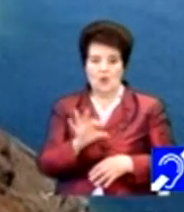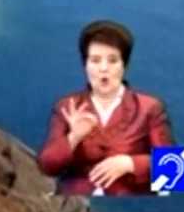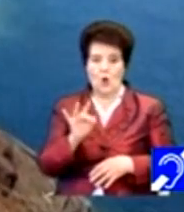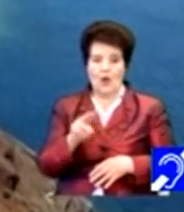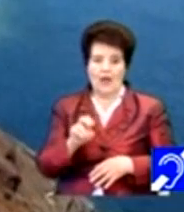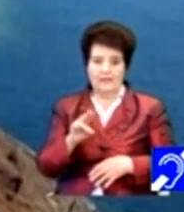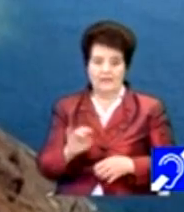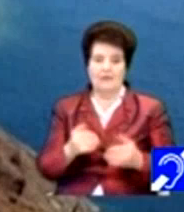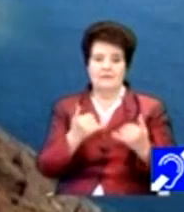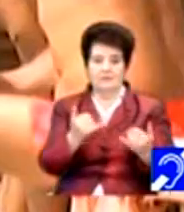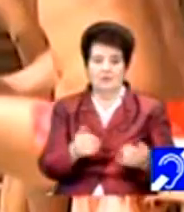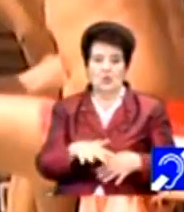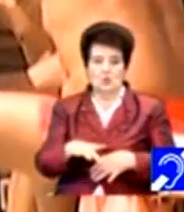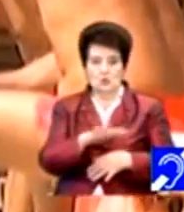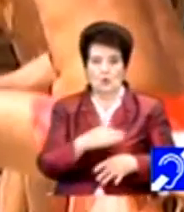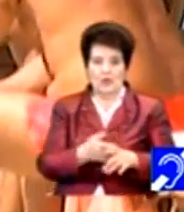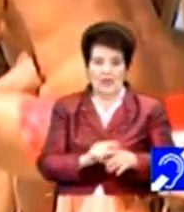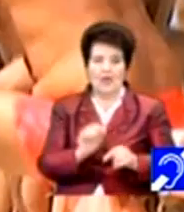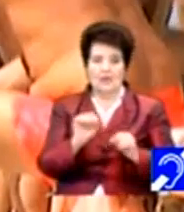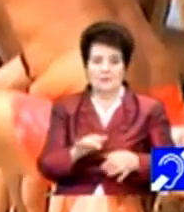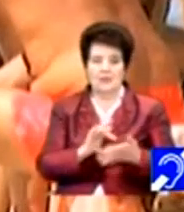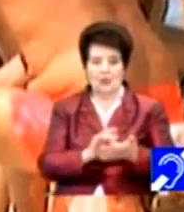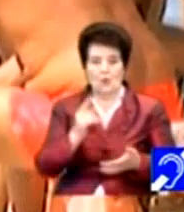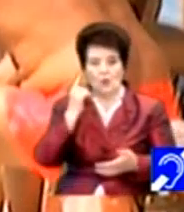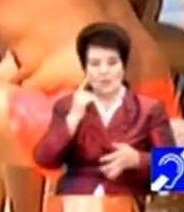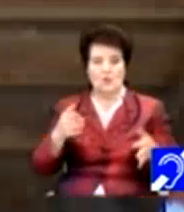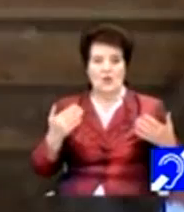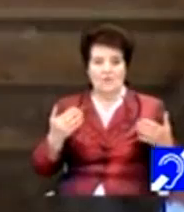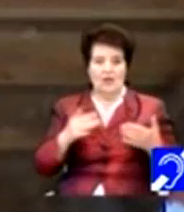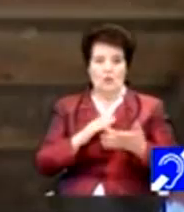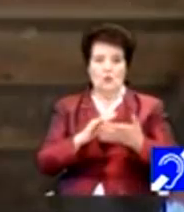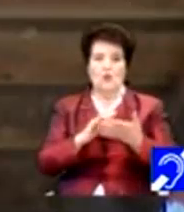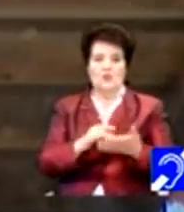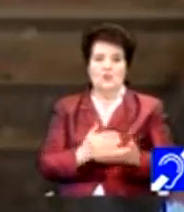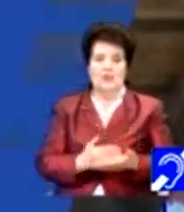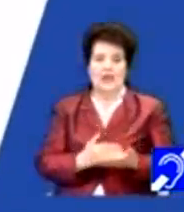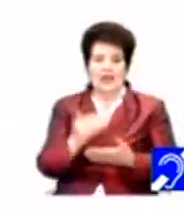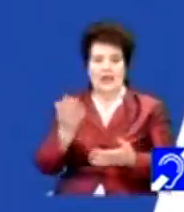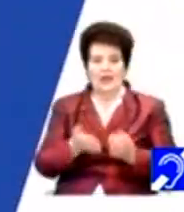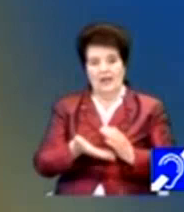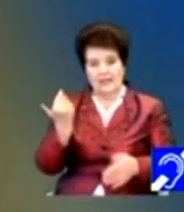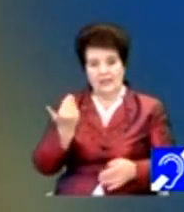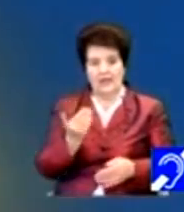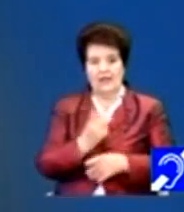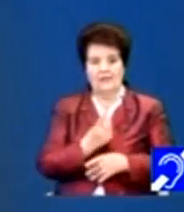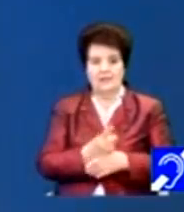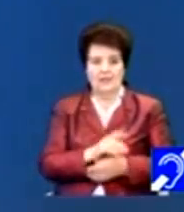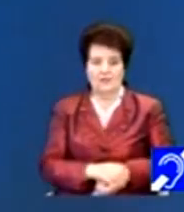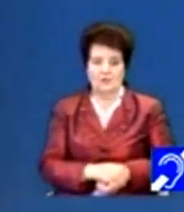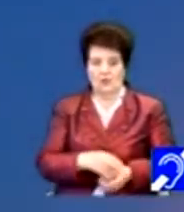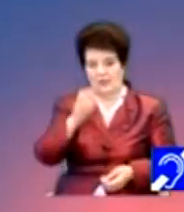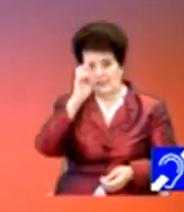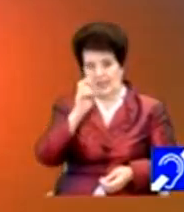Olanda nu se regăsesc pe lista zonelor în care să călătorim. Cu gândul la vacanță, turiștii așteaptă ridicarea restricțiilor.